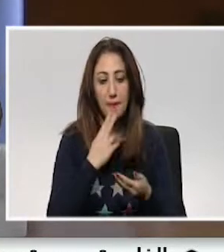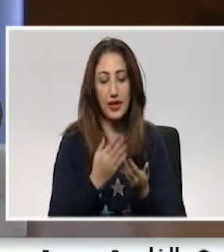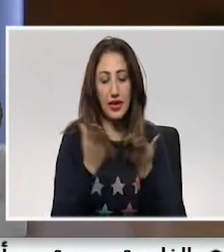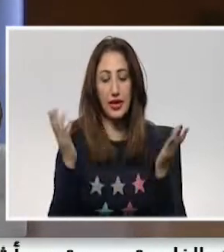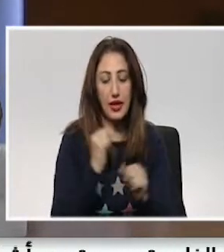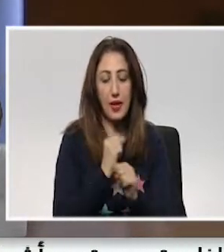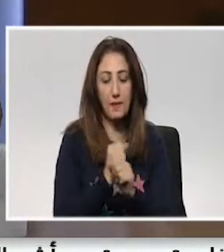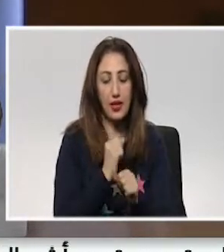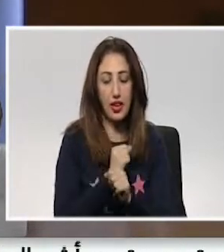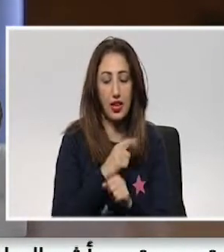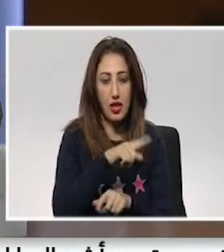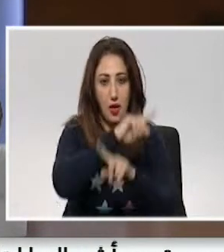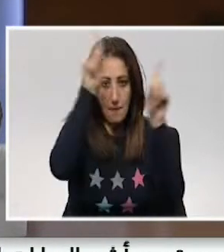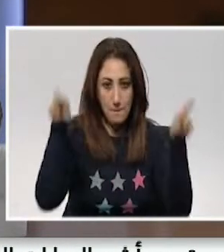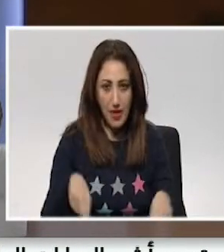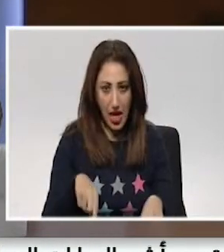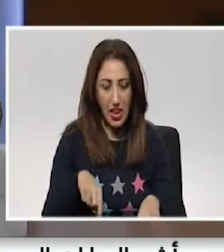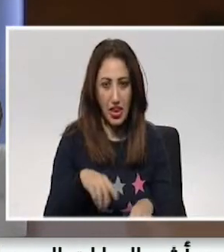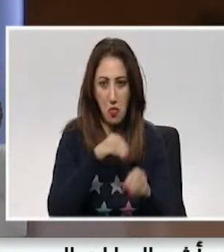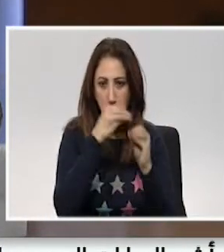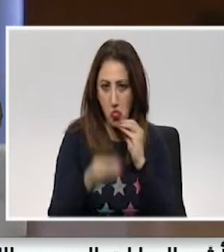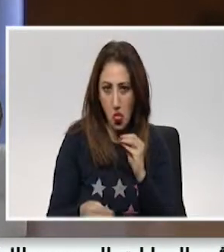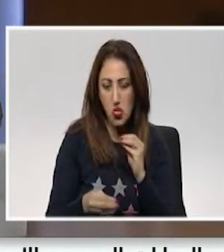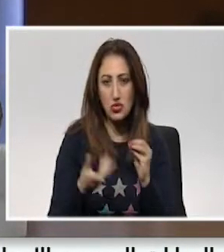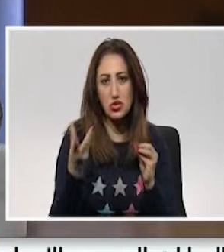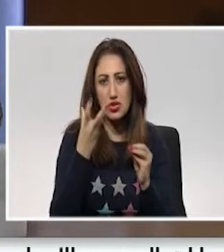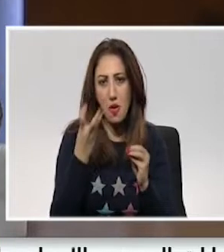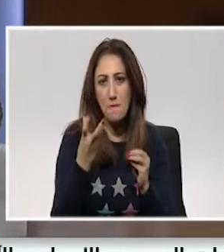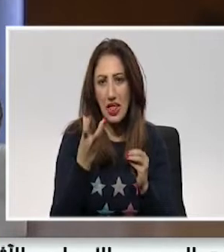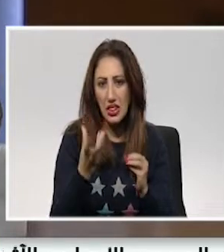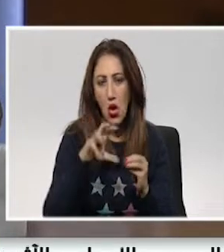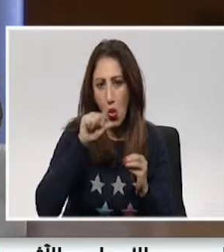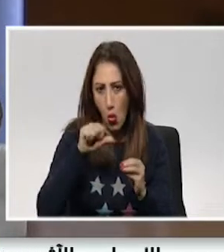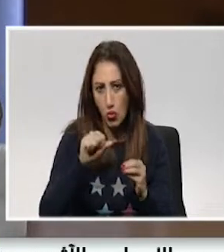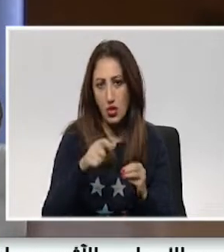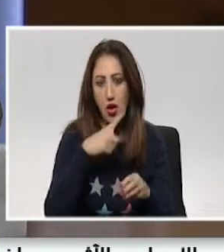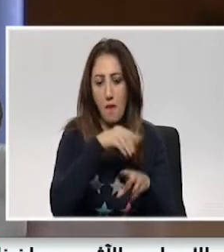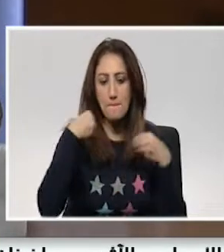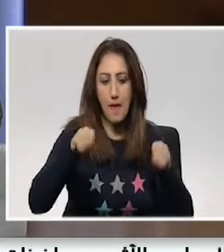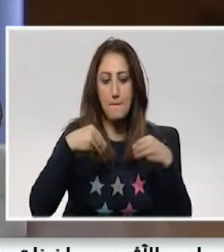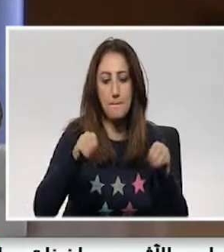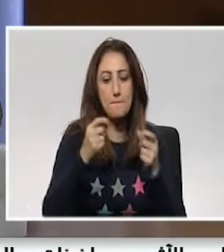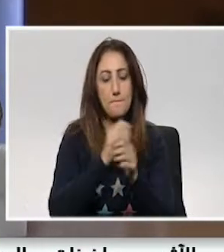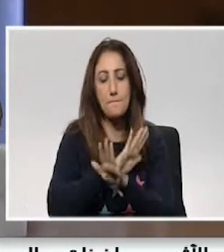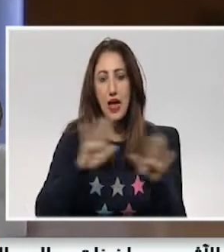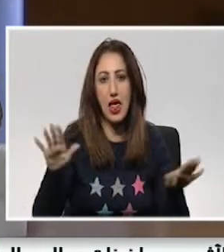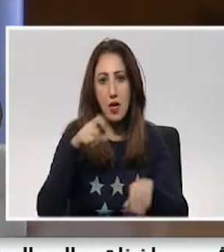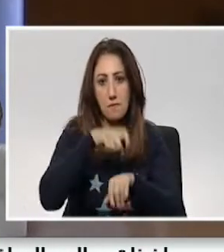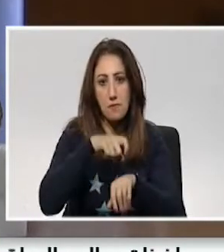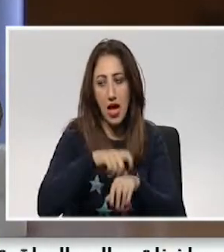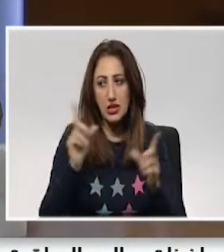ولان كان عنده محل فاكهه وخضار، كتب لافتة على المحل بيقول فيها البيع مجانا لجميع مرضى